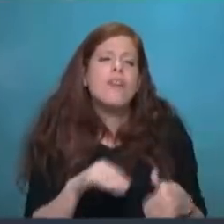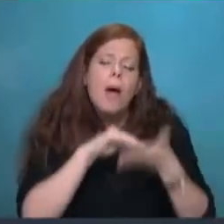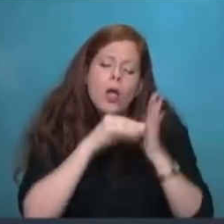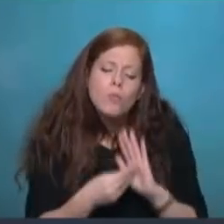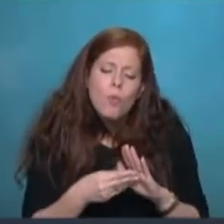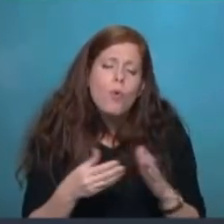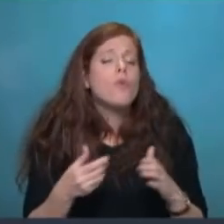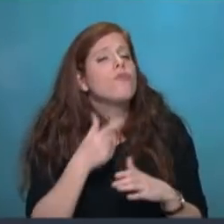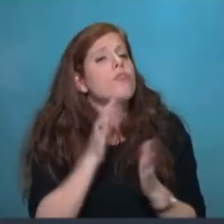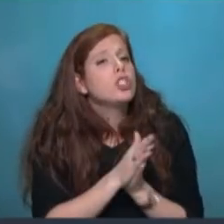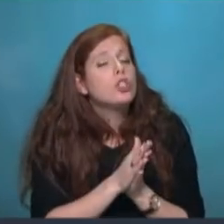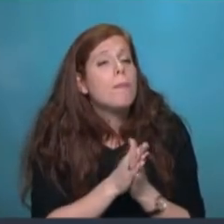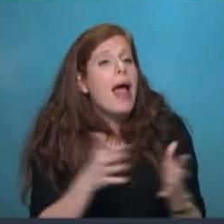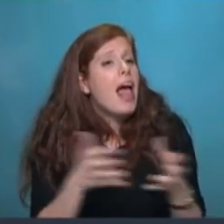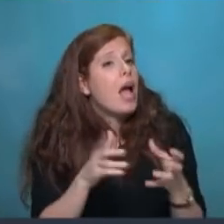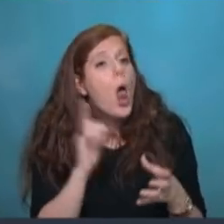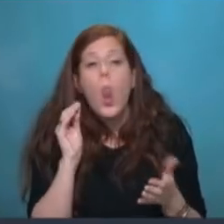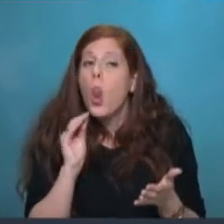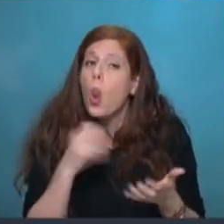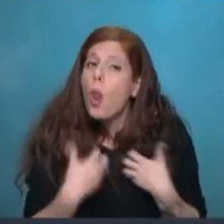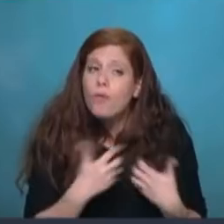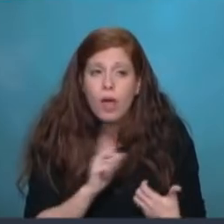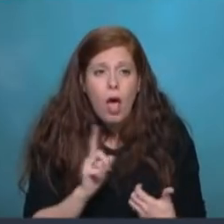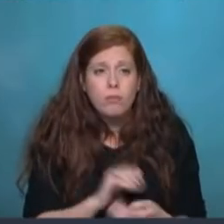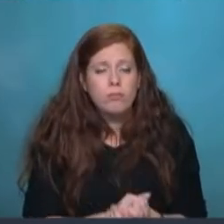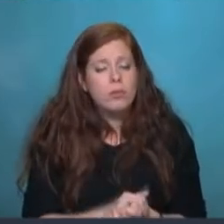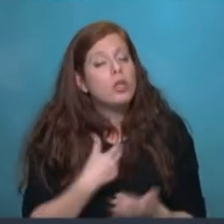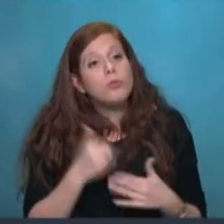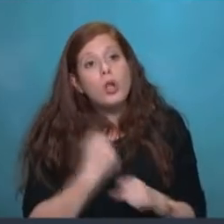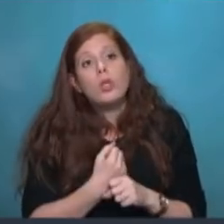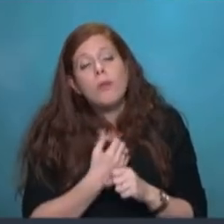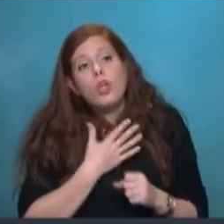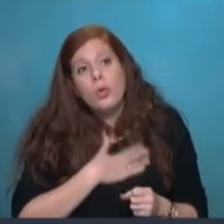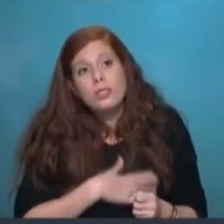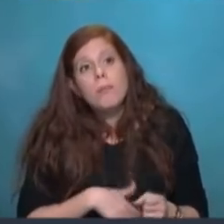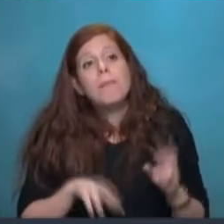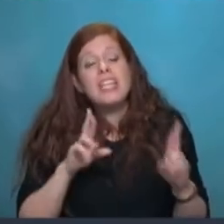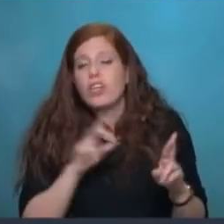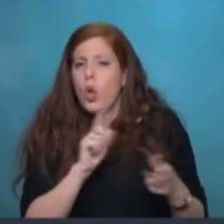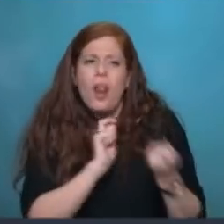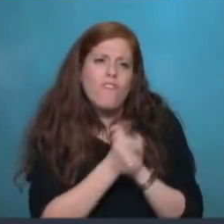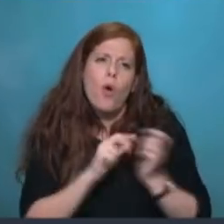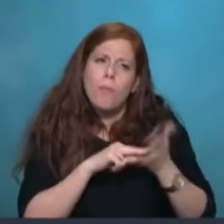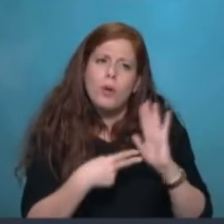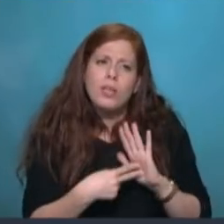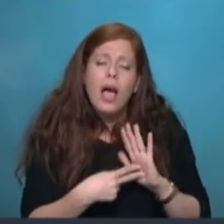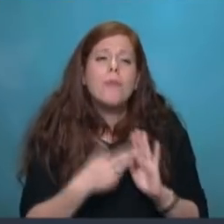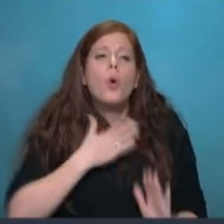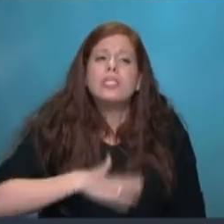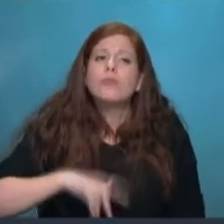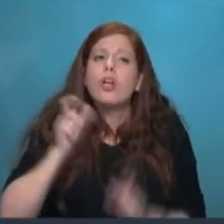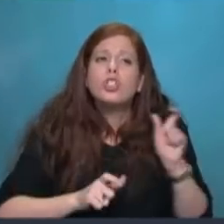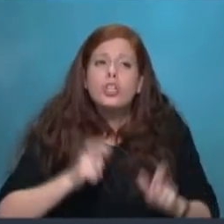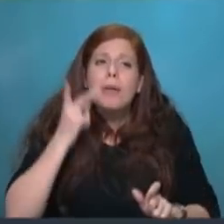להופיע. We're going to keep doing what we're doing, hopefully without becoming politicians, to make people understand we got